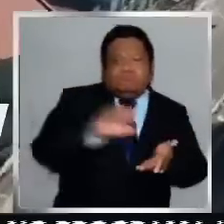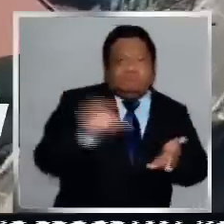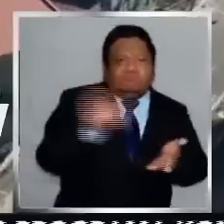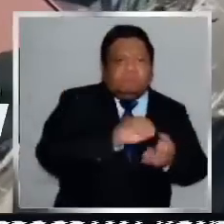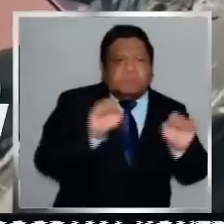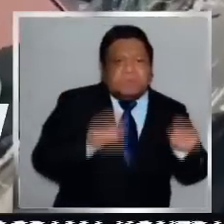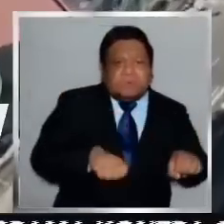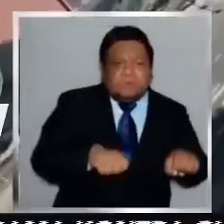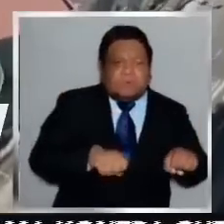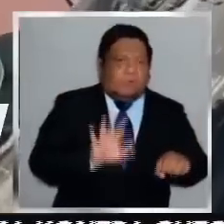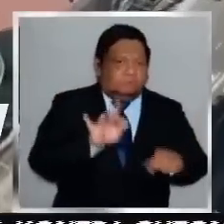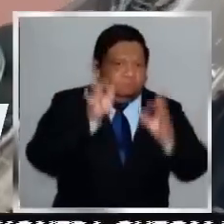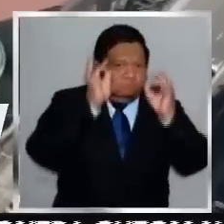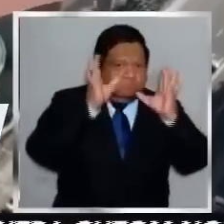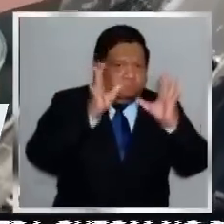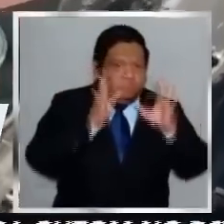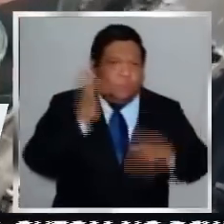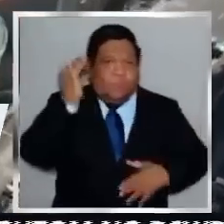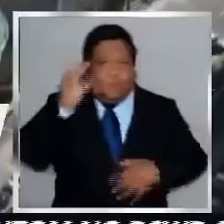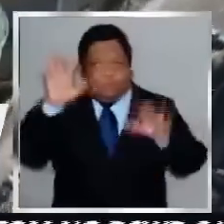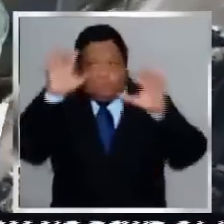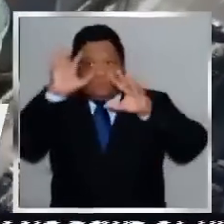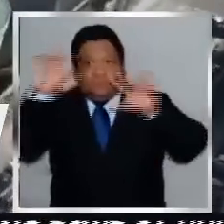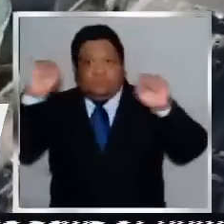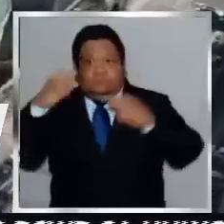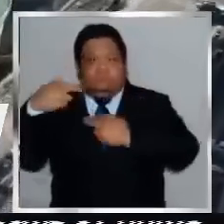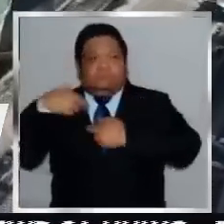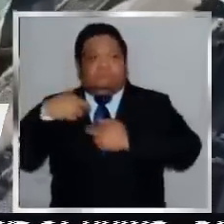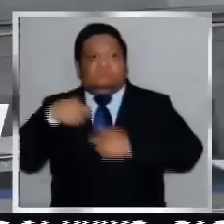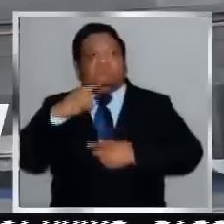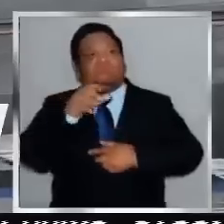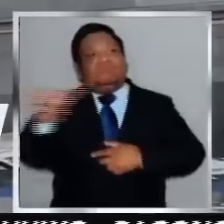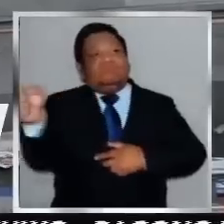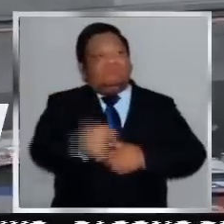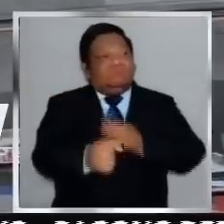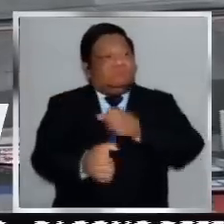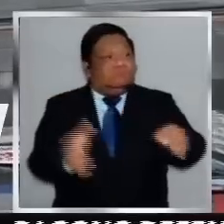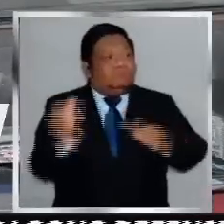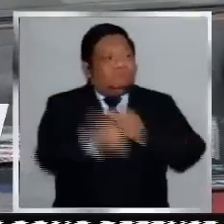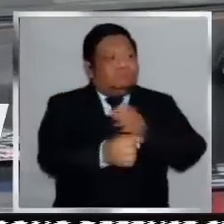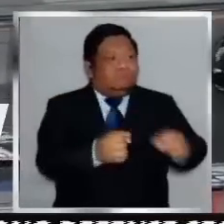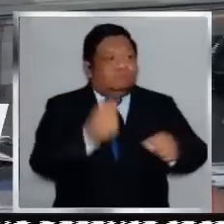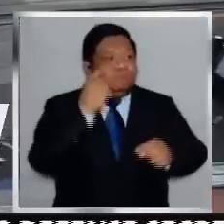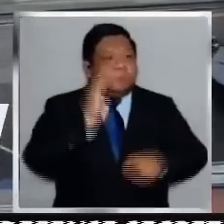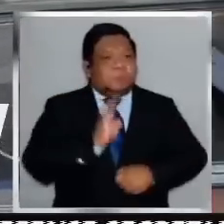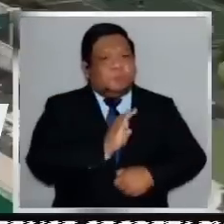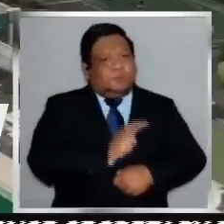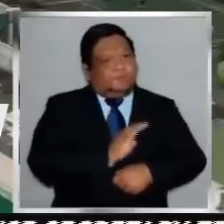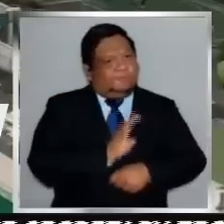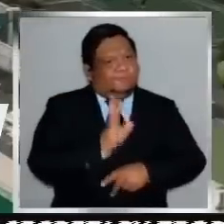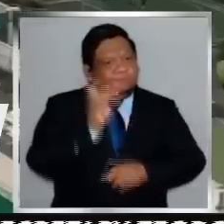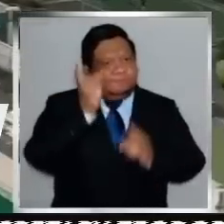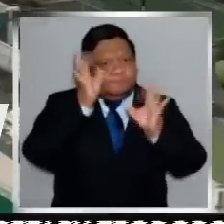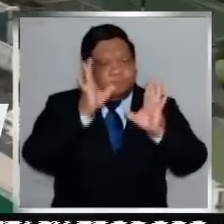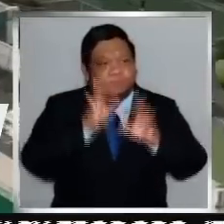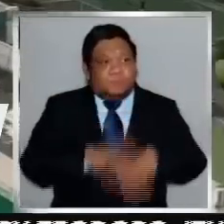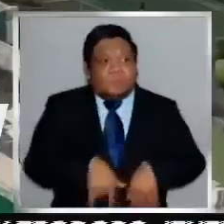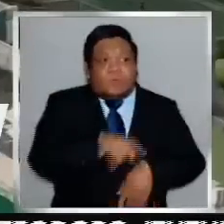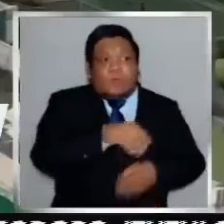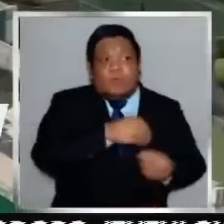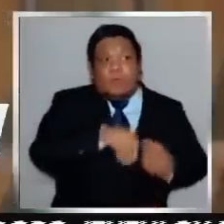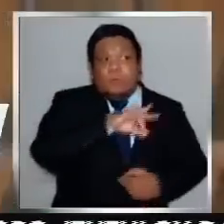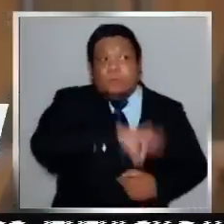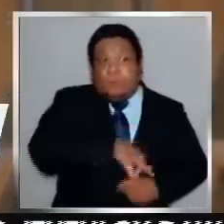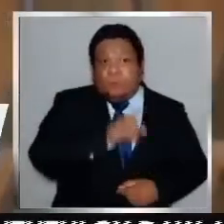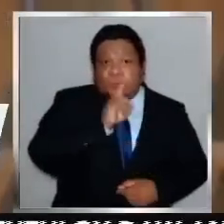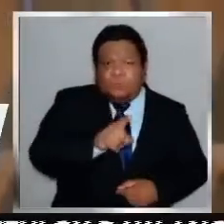mga presidential appointee ang mauupo bilang bahagi ng board ng MIF. Hindi rin daw masisiguro ang kikitain dito, lalo't magulo ang global